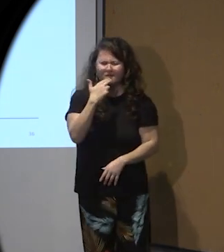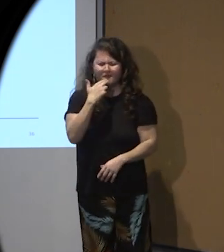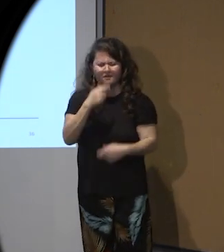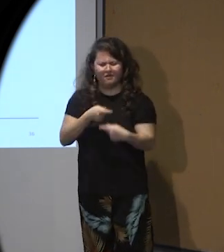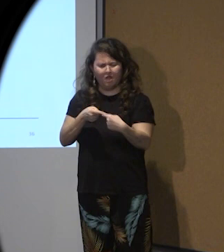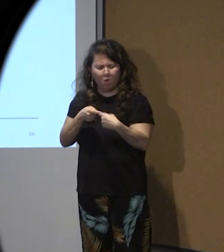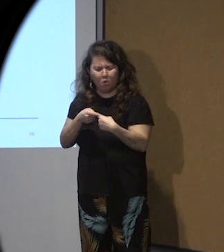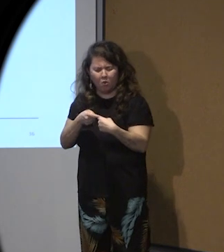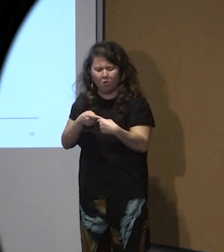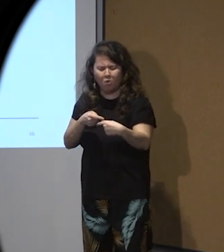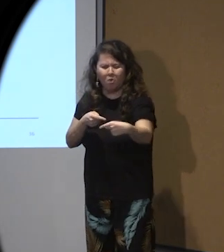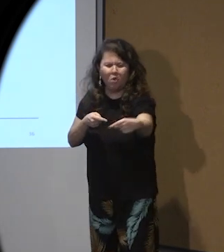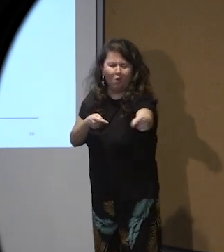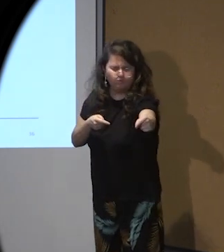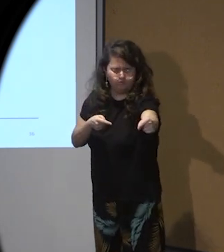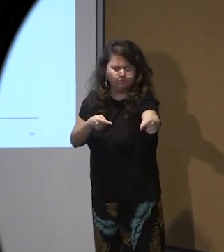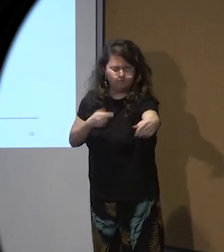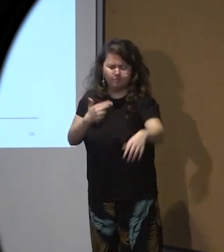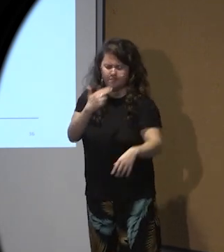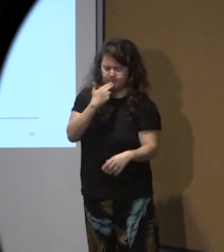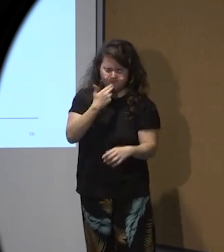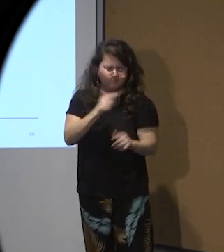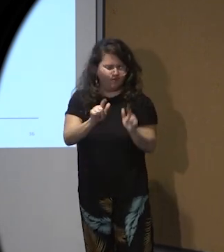senior, mais donc c'est vrai que je vois